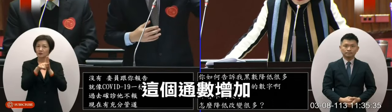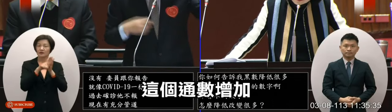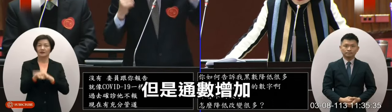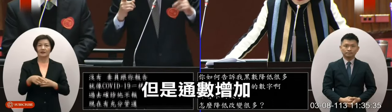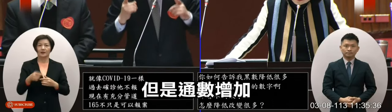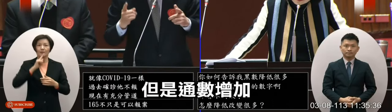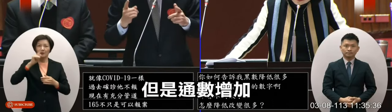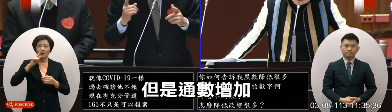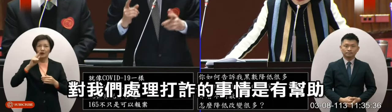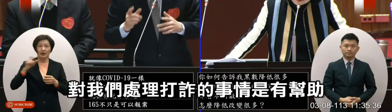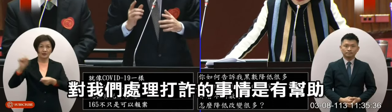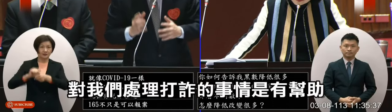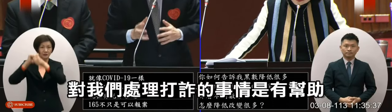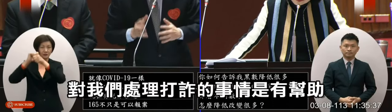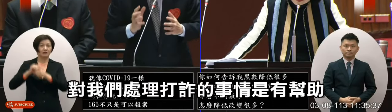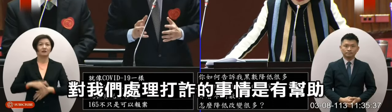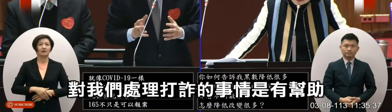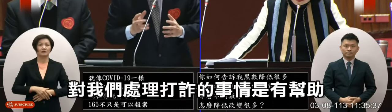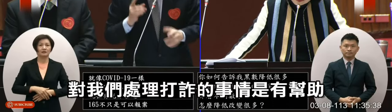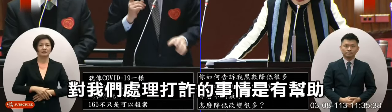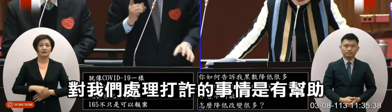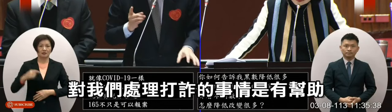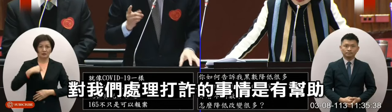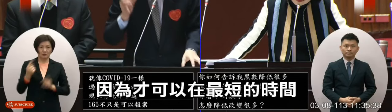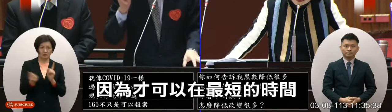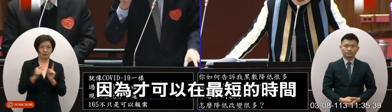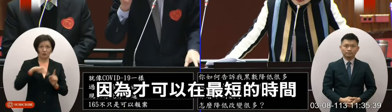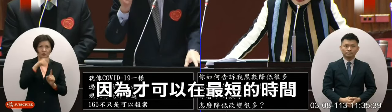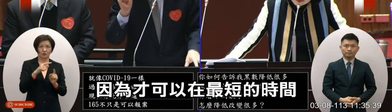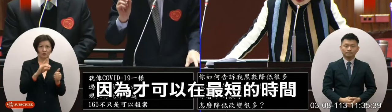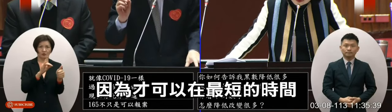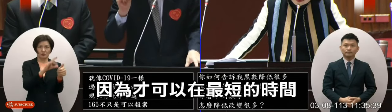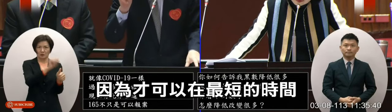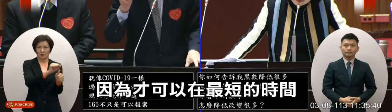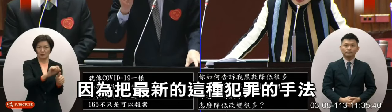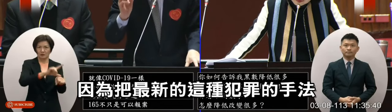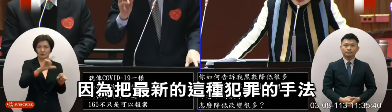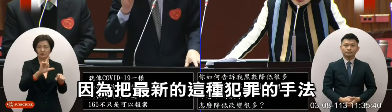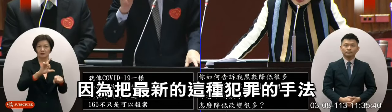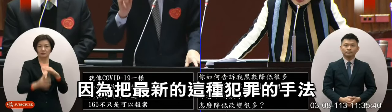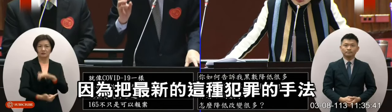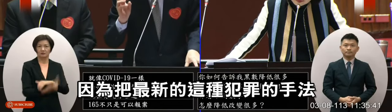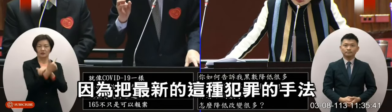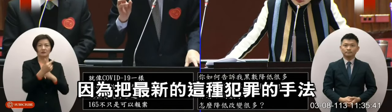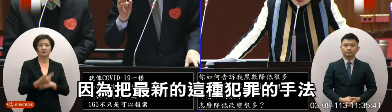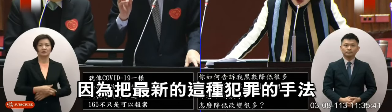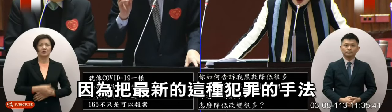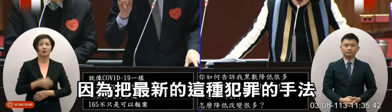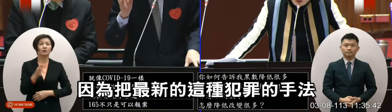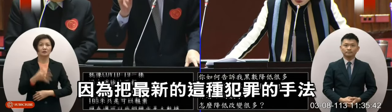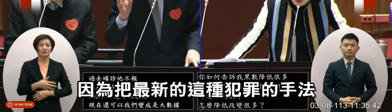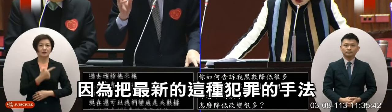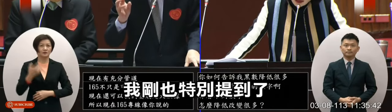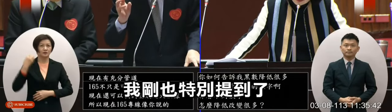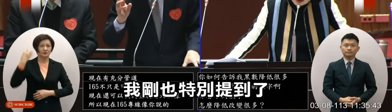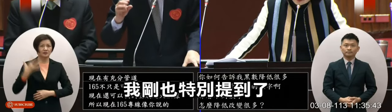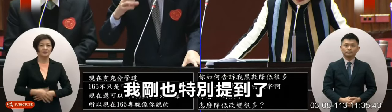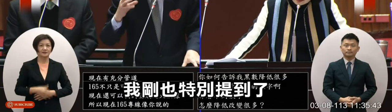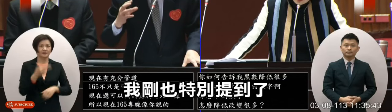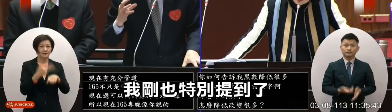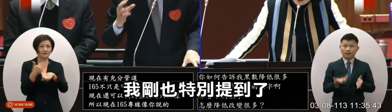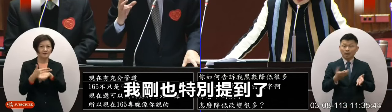增加，但是通数增加对我们处理打诈的事情是有帮助，因为才可以在最短的时间里面把最新的这种犯罪的手